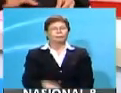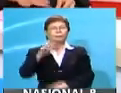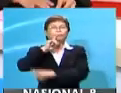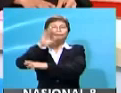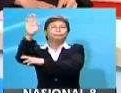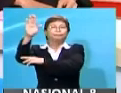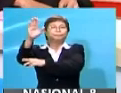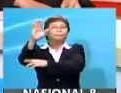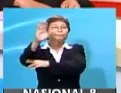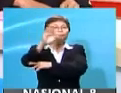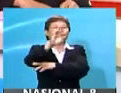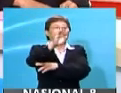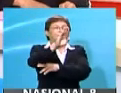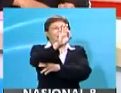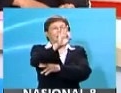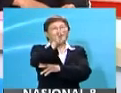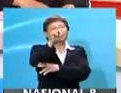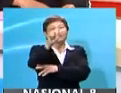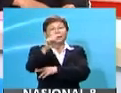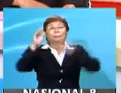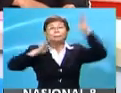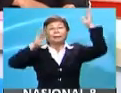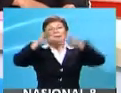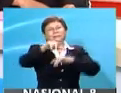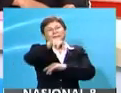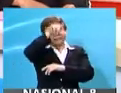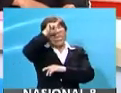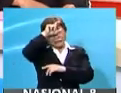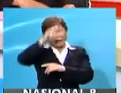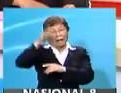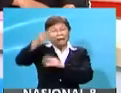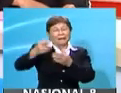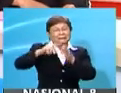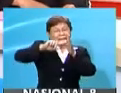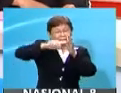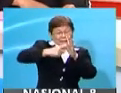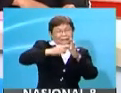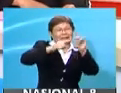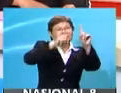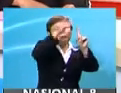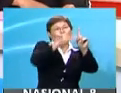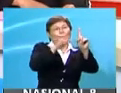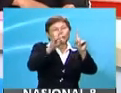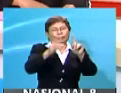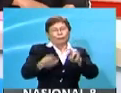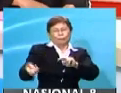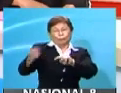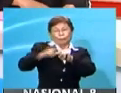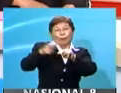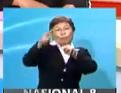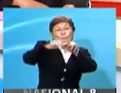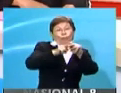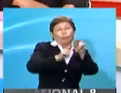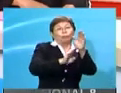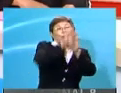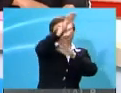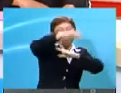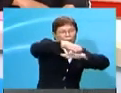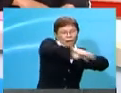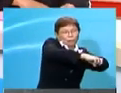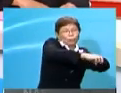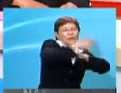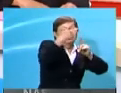perjanjian perdagangan bebas fda Malaysia Turki yang bakal berkuat kuasa 1 ogos Ini dijangka meningkatkan pertuumbuhan eksport negara ke